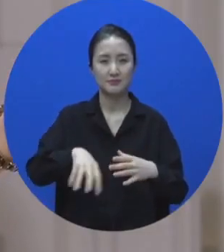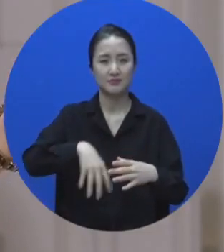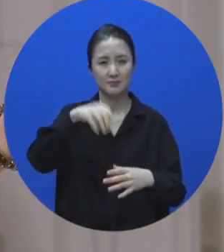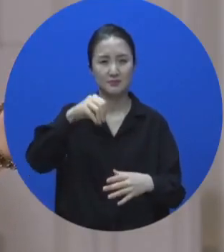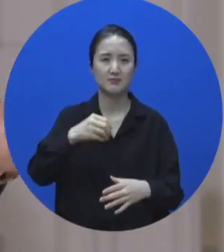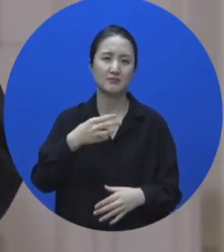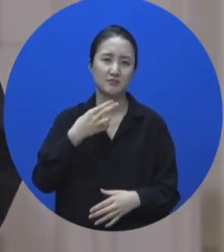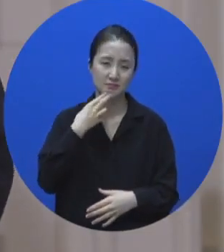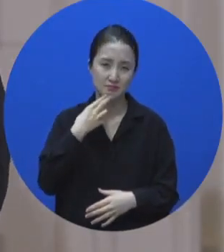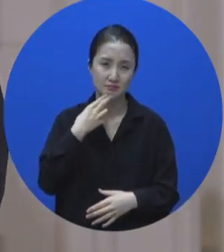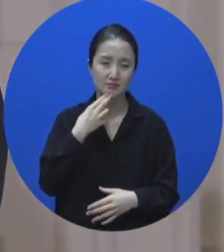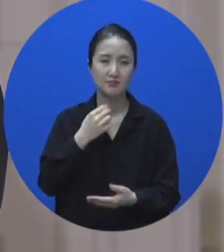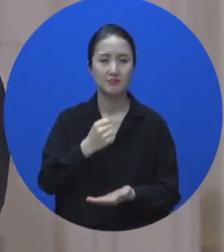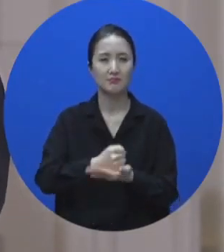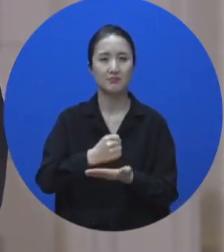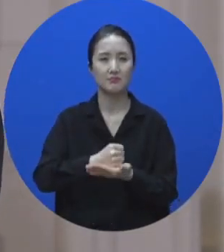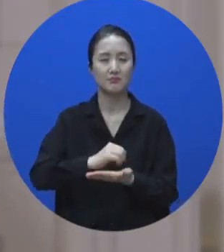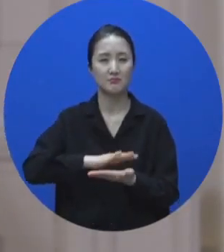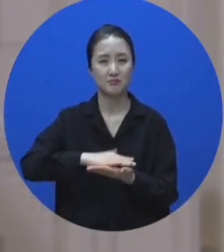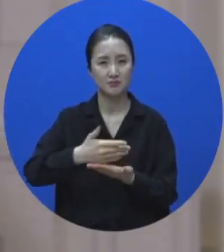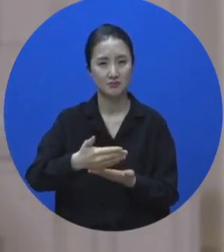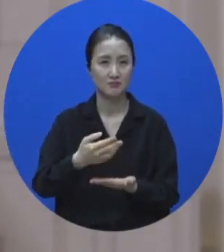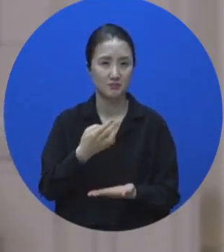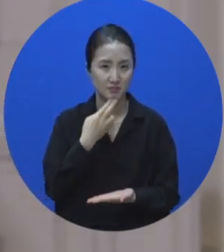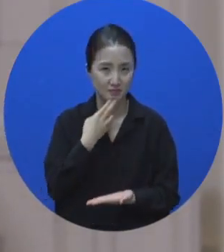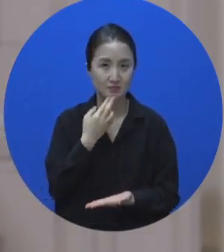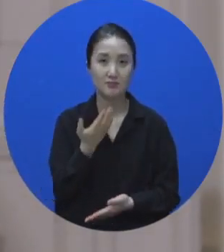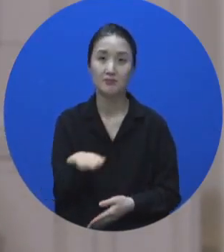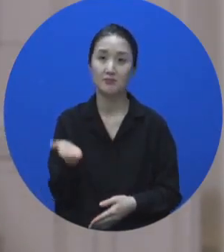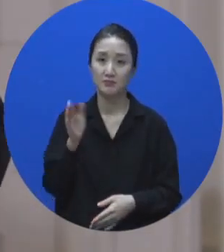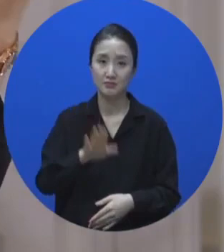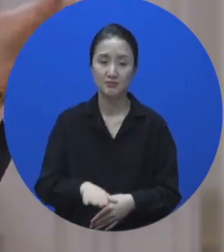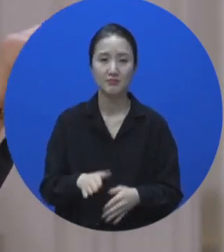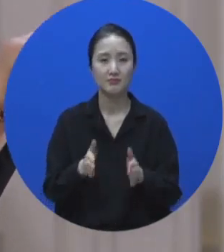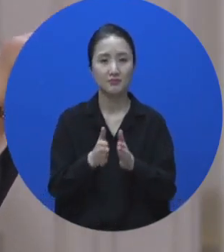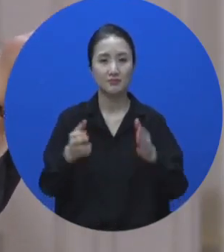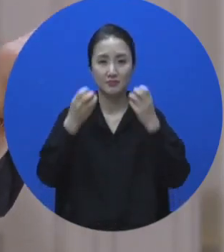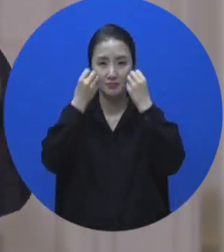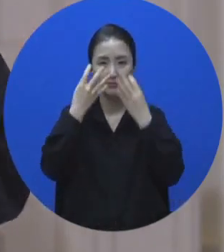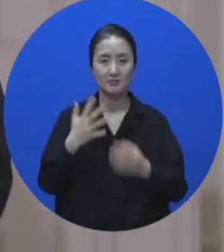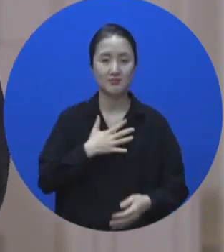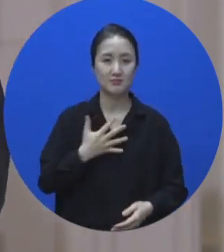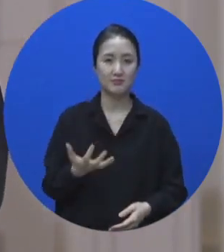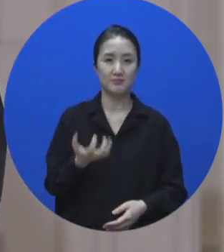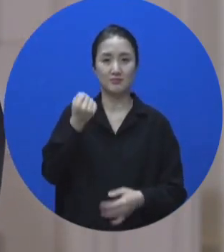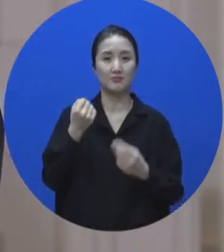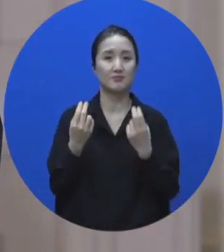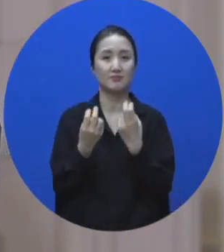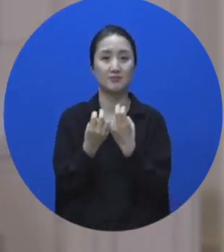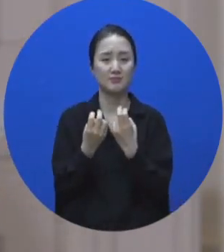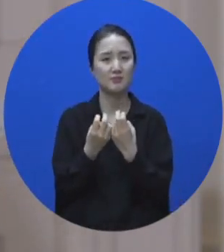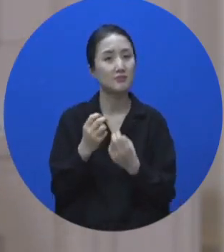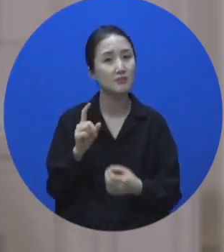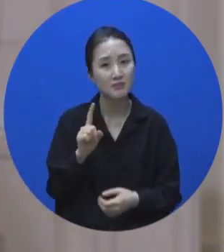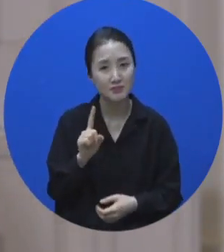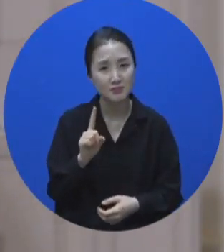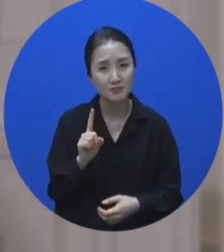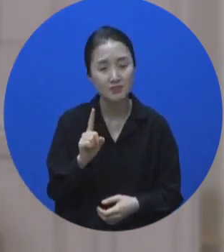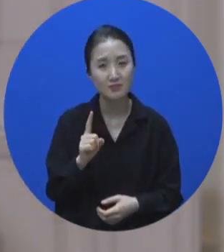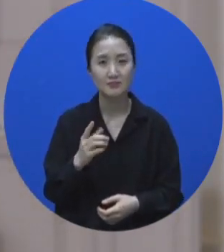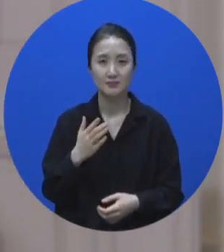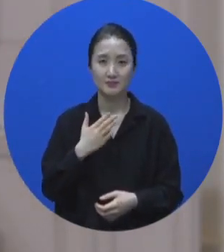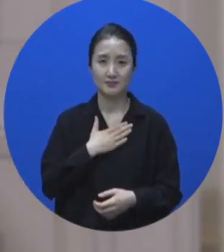않다면 앞서 말했듯이 통장이 없어도 당첨이 되지 않아도 3 아파트의 갖는 방법 2